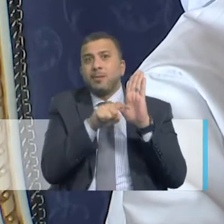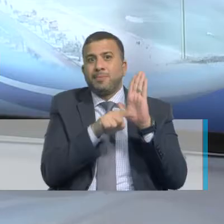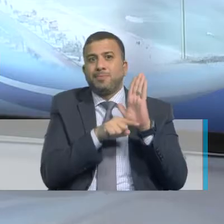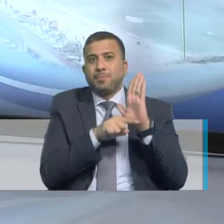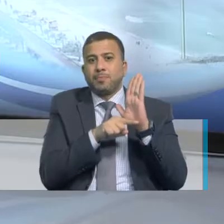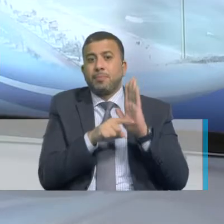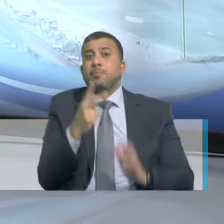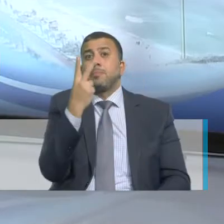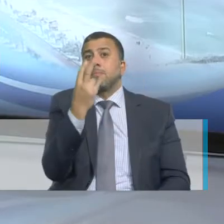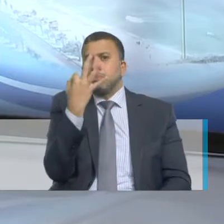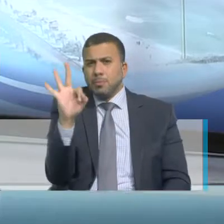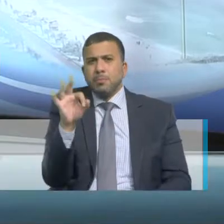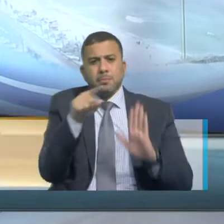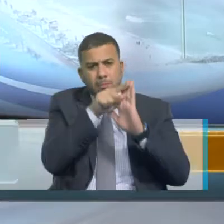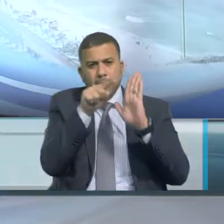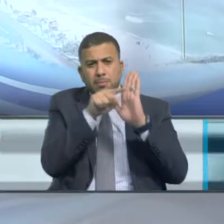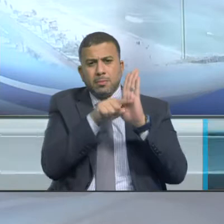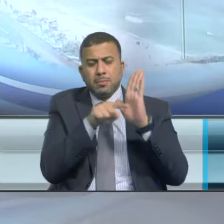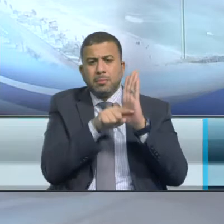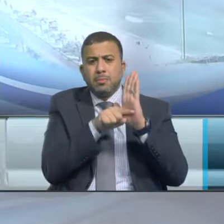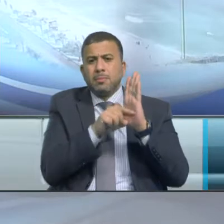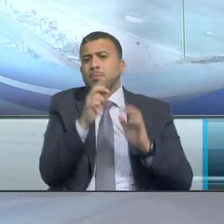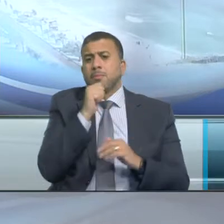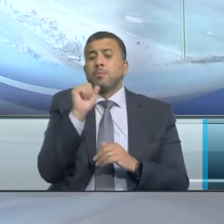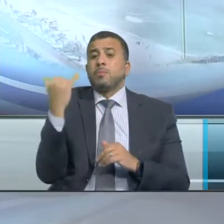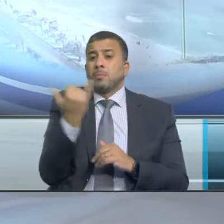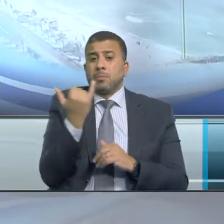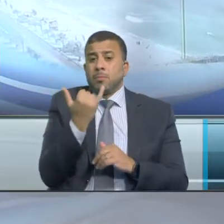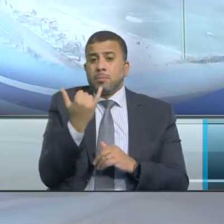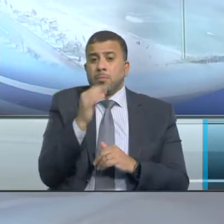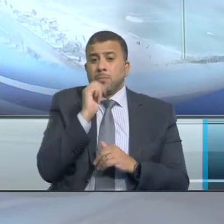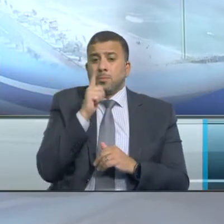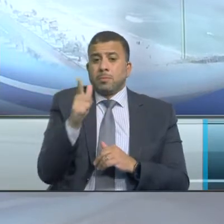حققنا 32 معيار اللي هو المعايير اللي تهم البيئة،